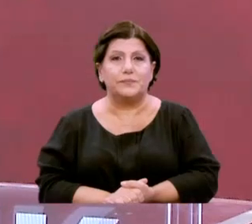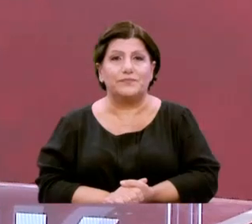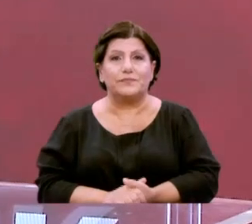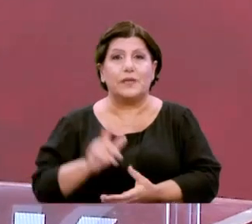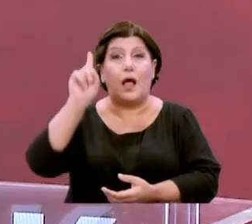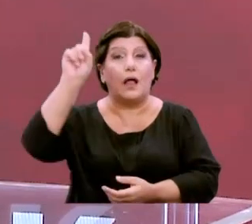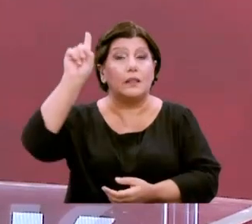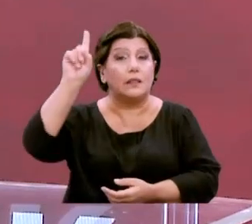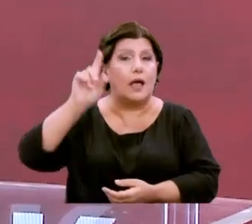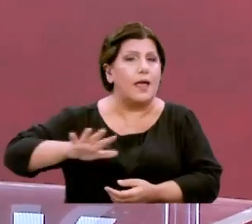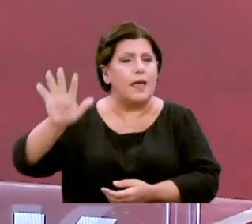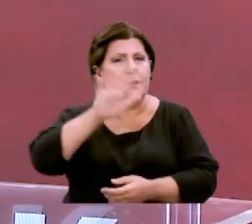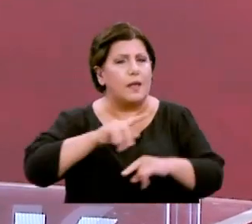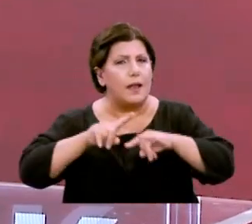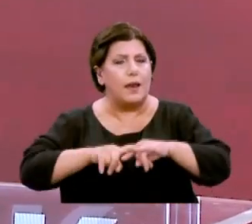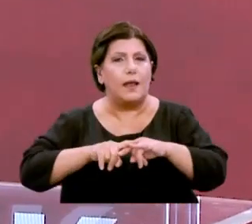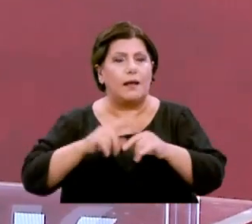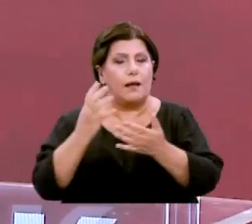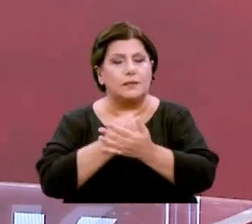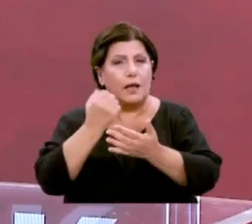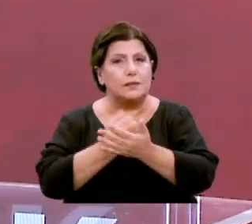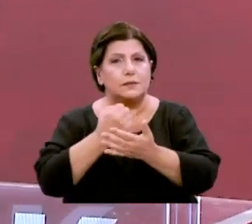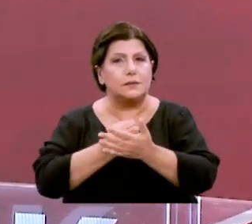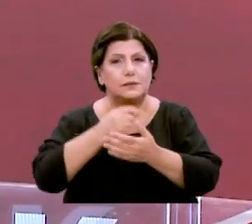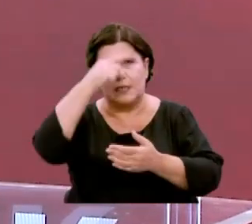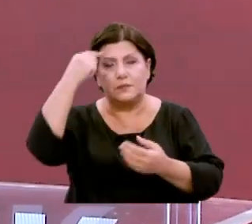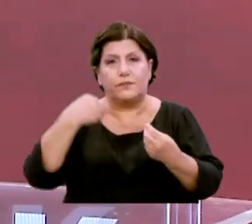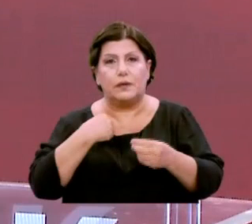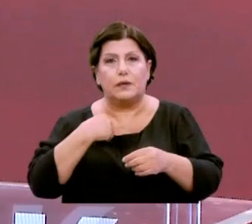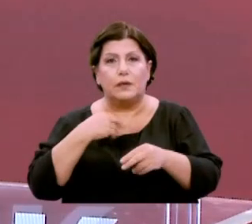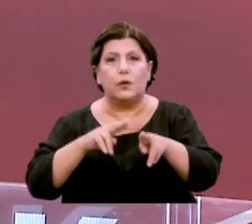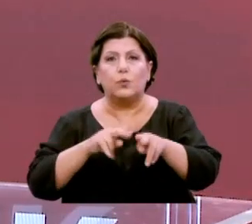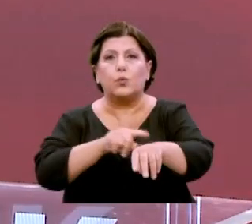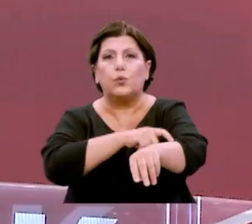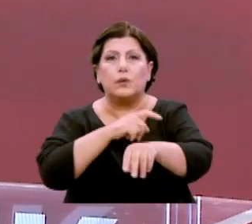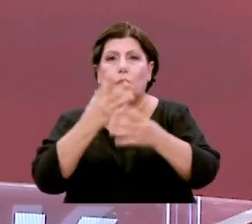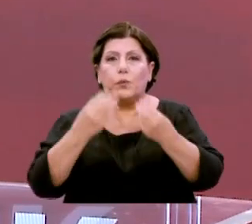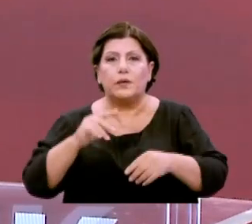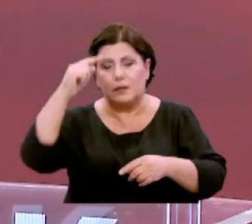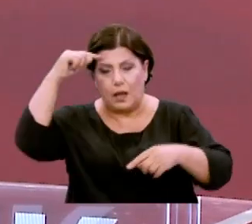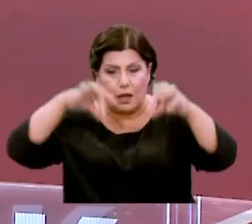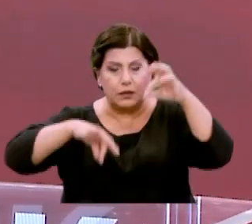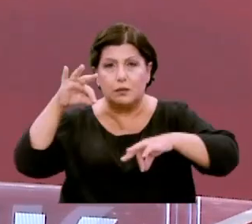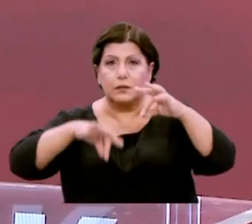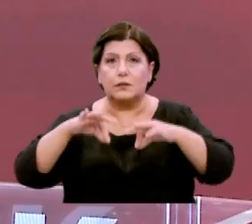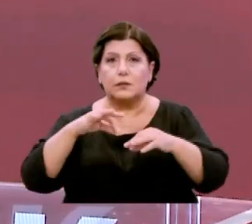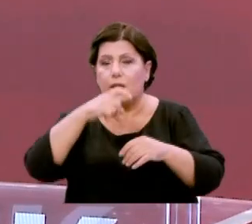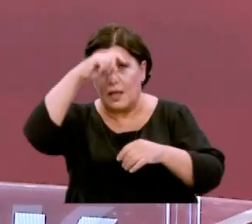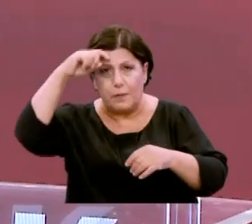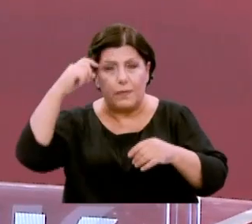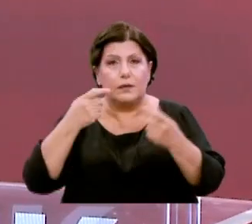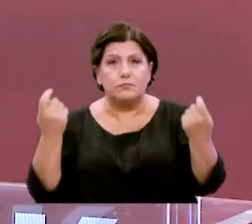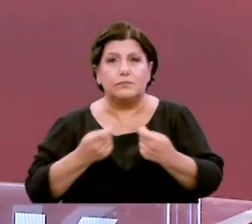Allah hepimize Helal kazanç nasip etsin kul hakkını gözeten ter dökerek Emek vererek